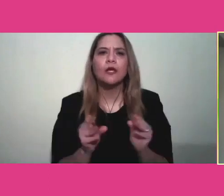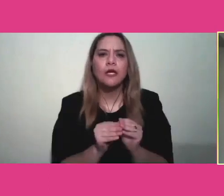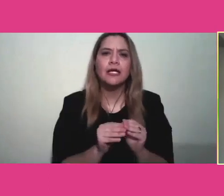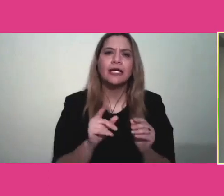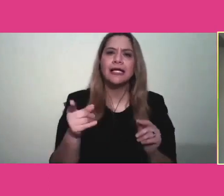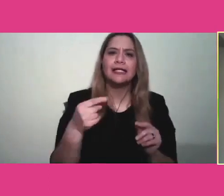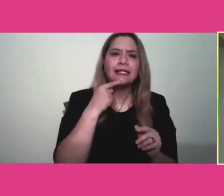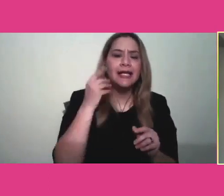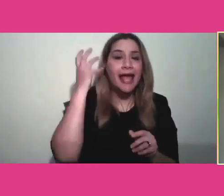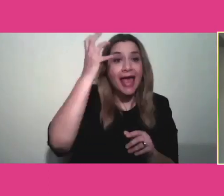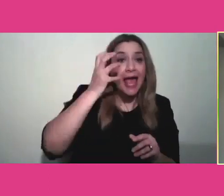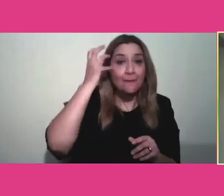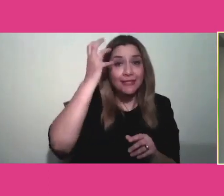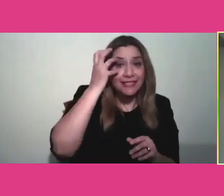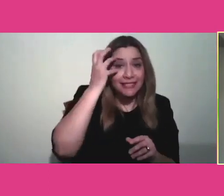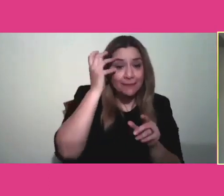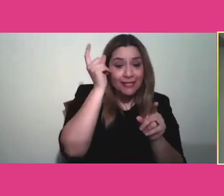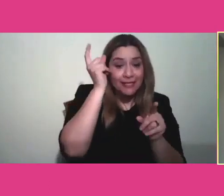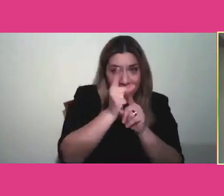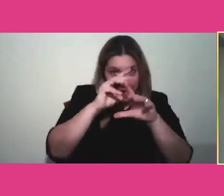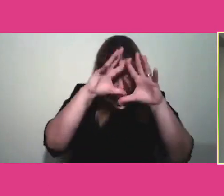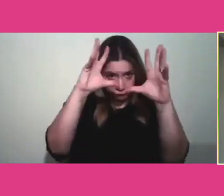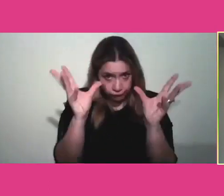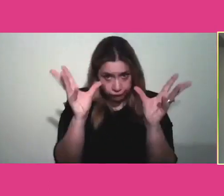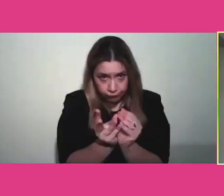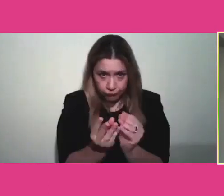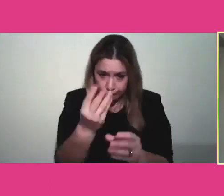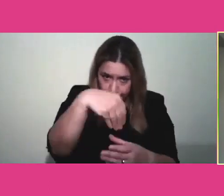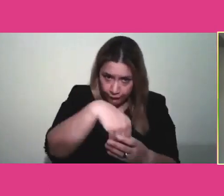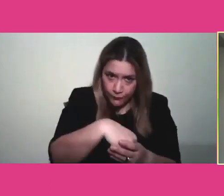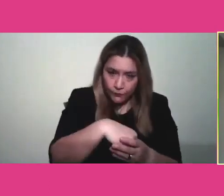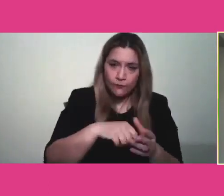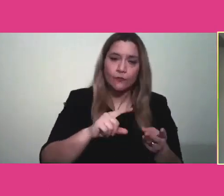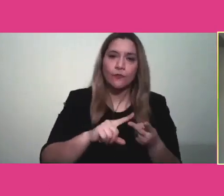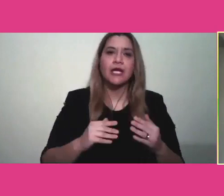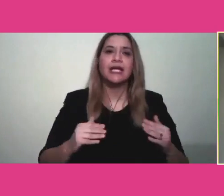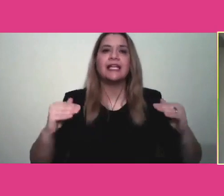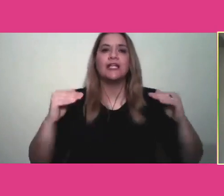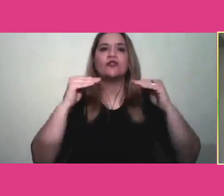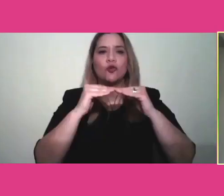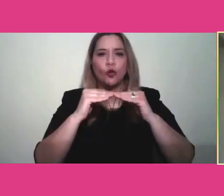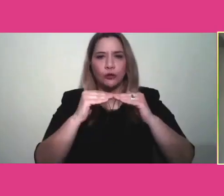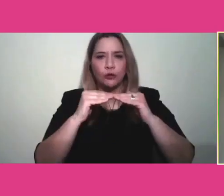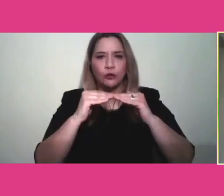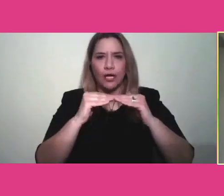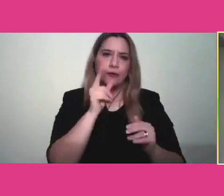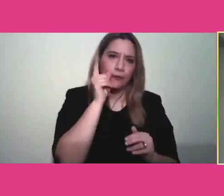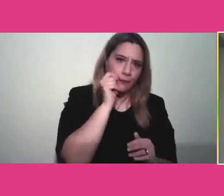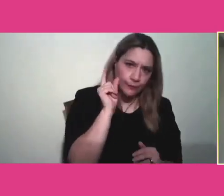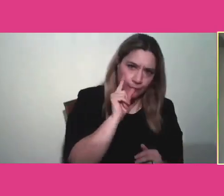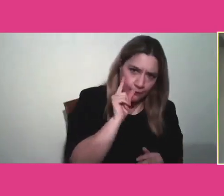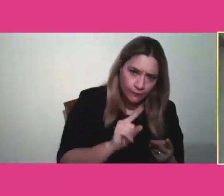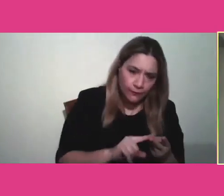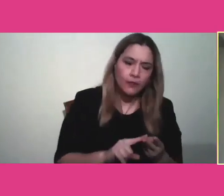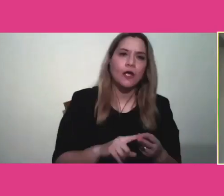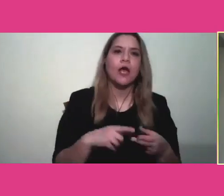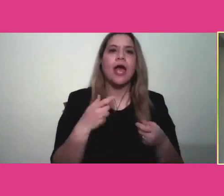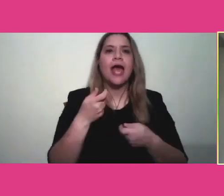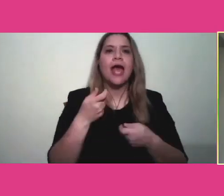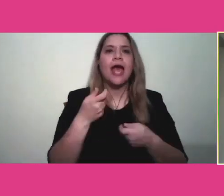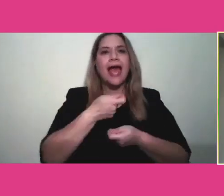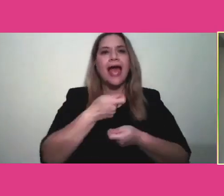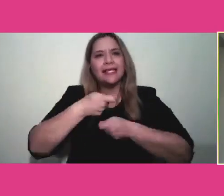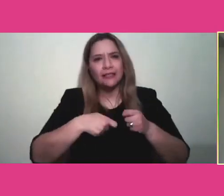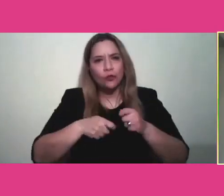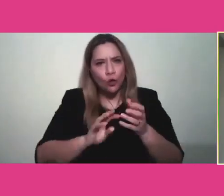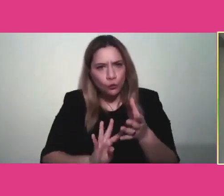τις επιστήμες δηλαδή γενικά, την ισότητα των φύλων, την επιχειρηματικότητα,